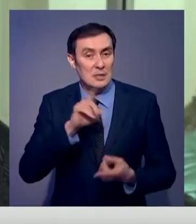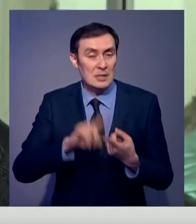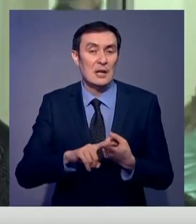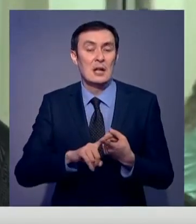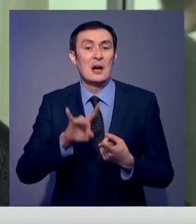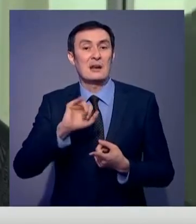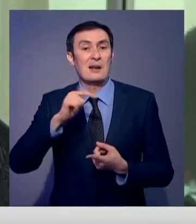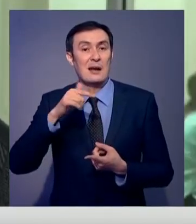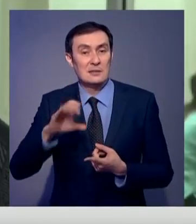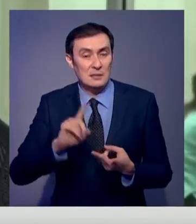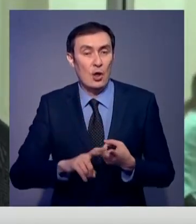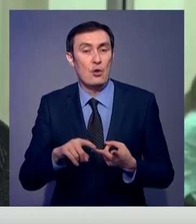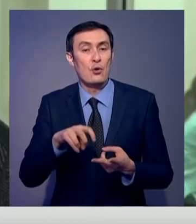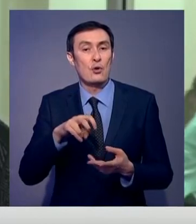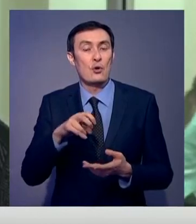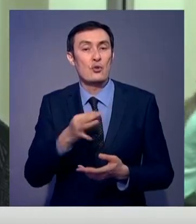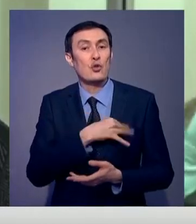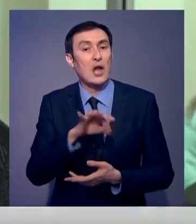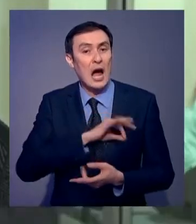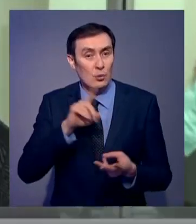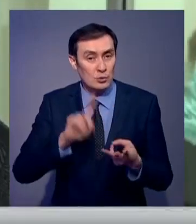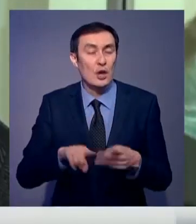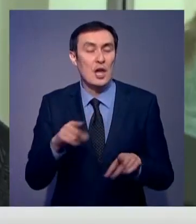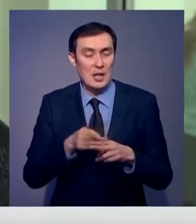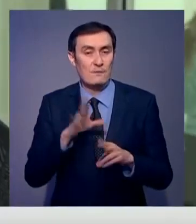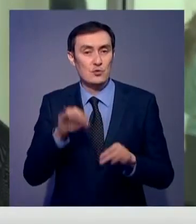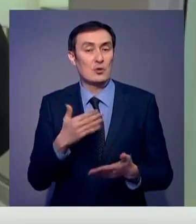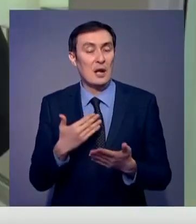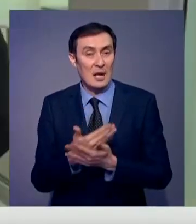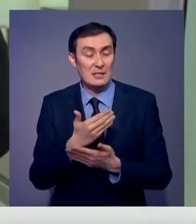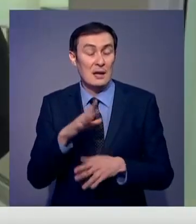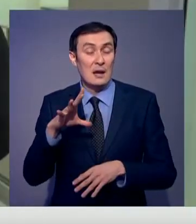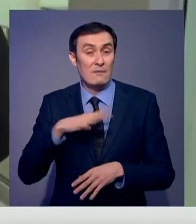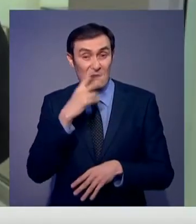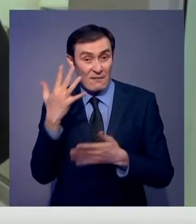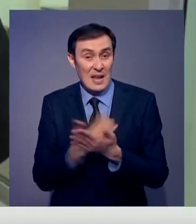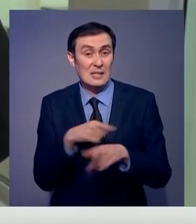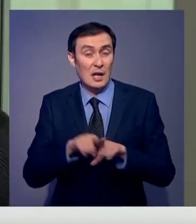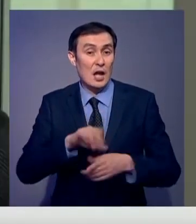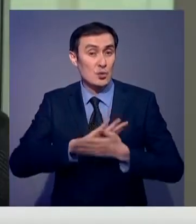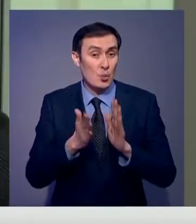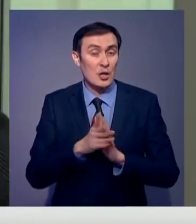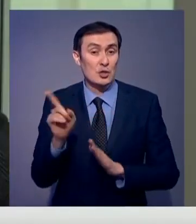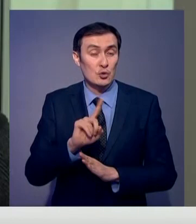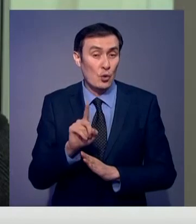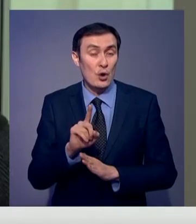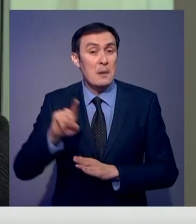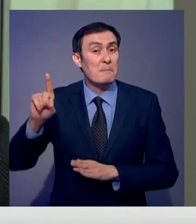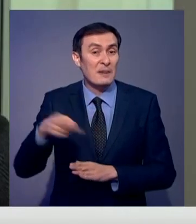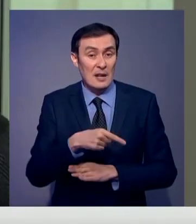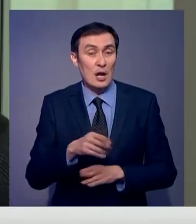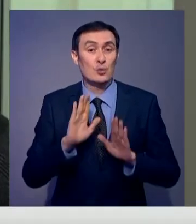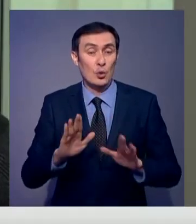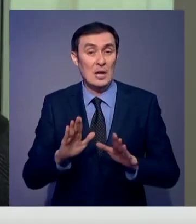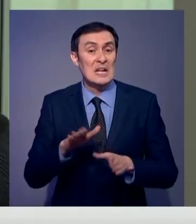РАГСом, нотариусами, это уже юридически почти фактически доказанные факты, появляется такая ситуация, что привлекаются только